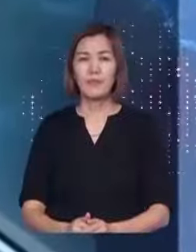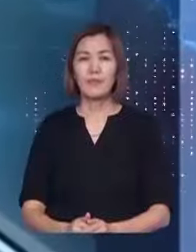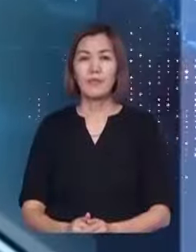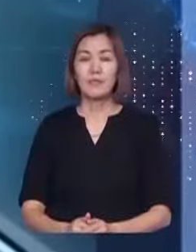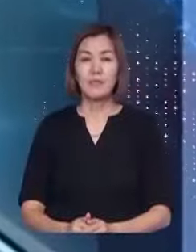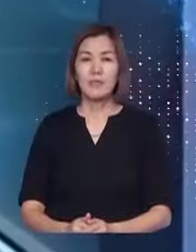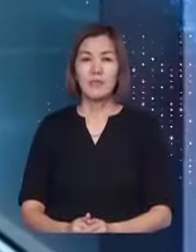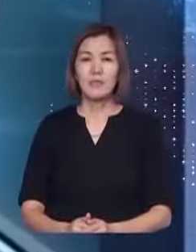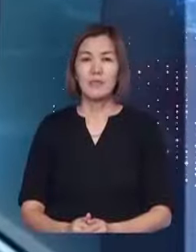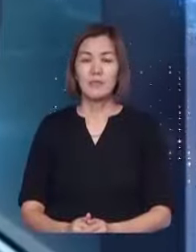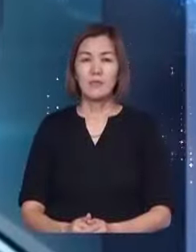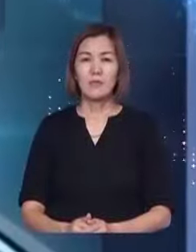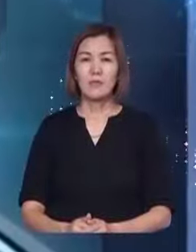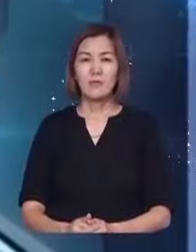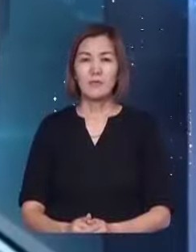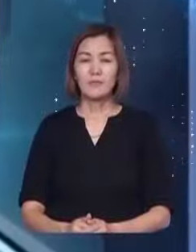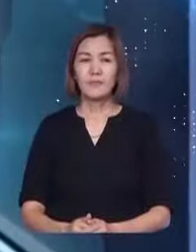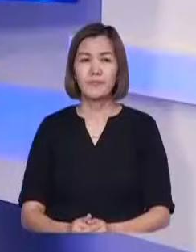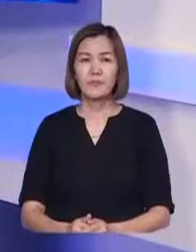арнасы, Қонаев.